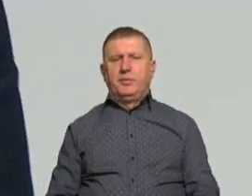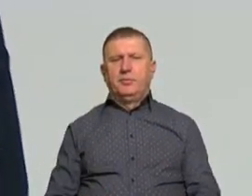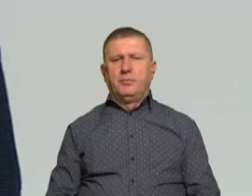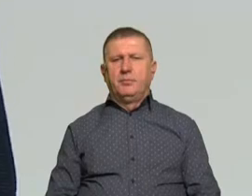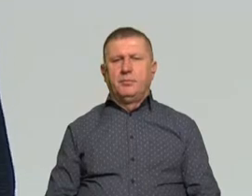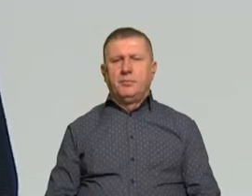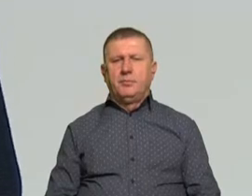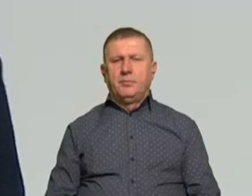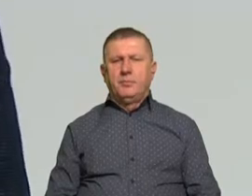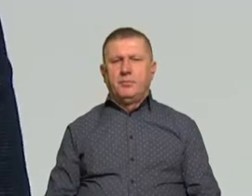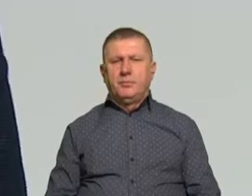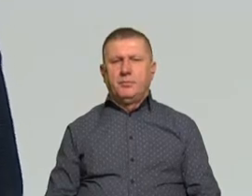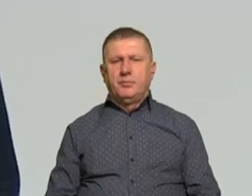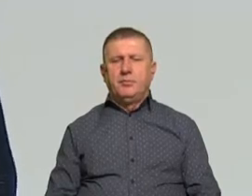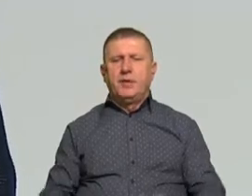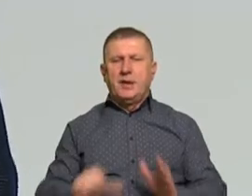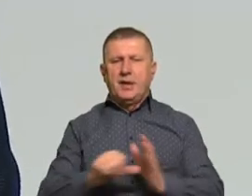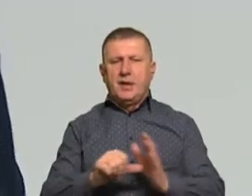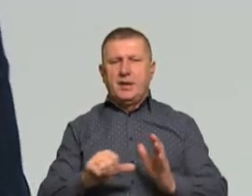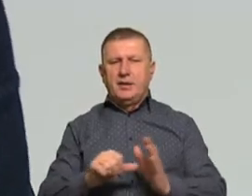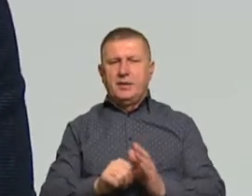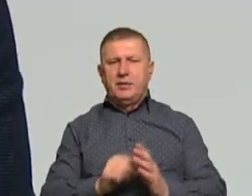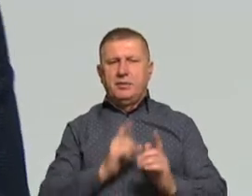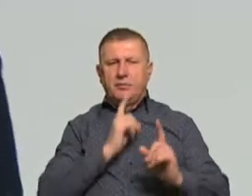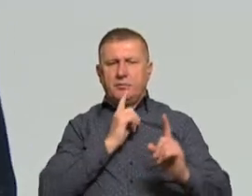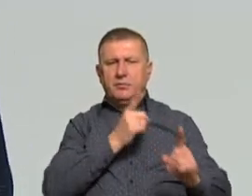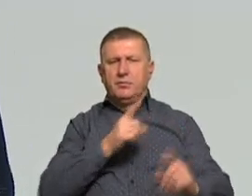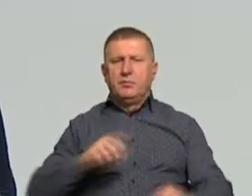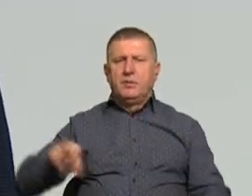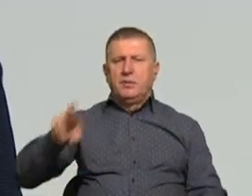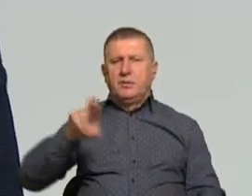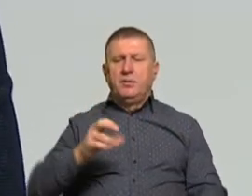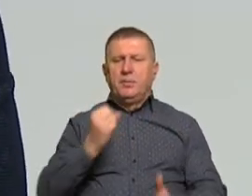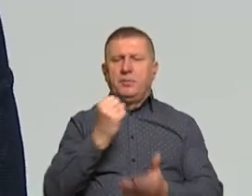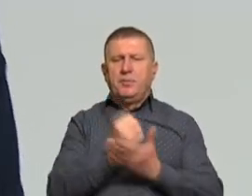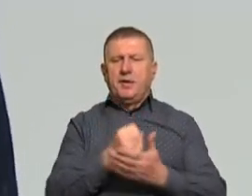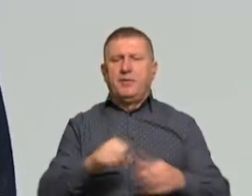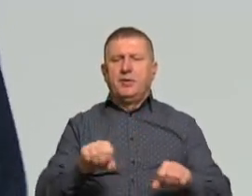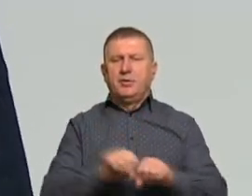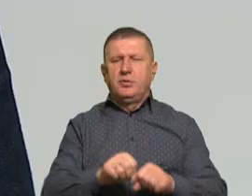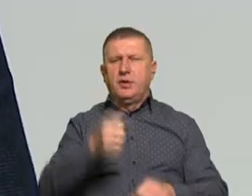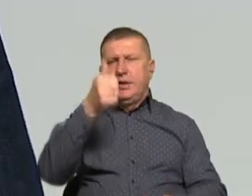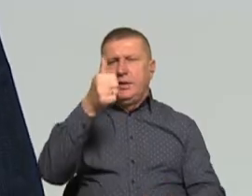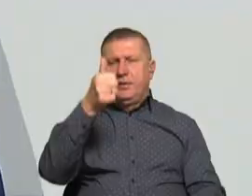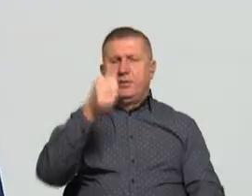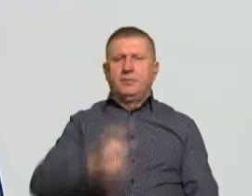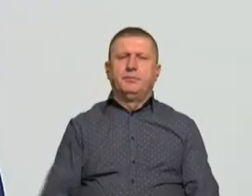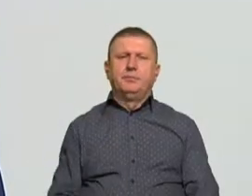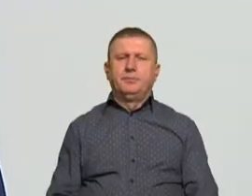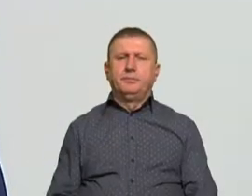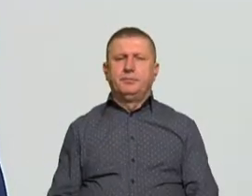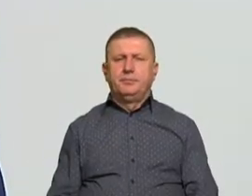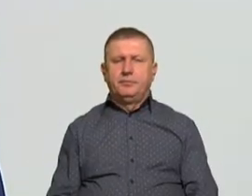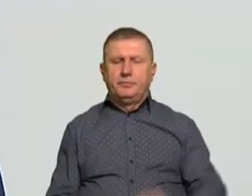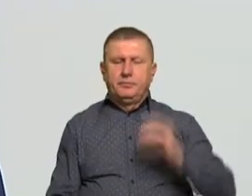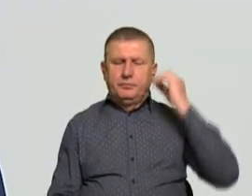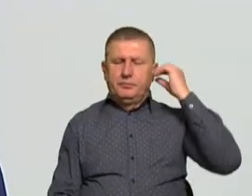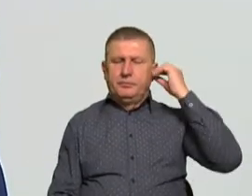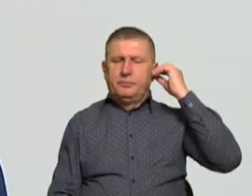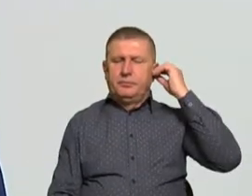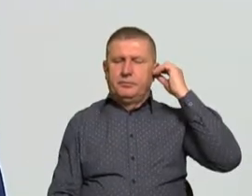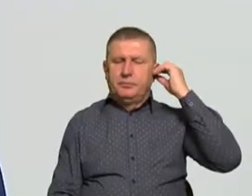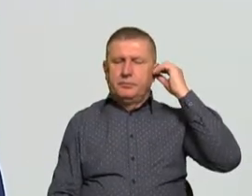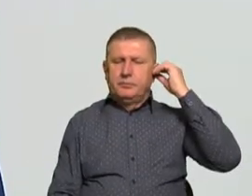poparcie kandydatów na radnych Komitetu Wyborczego Prawa i Sprawiedliwości. Lista numer 1. Bronisław Foltyn,